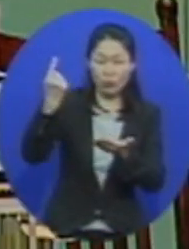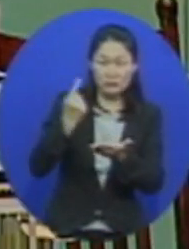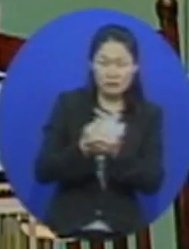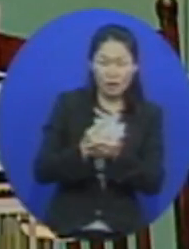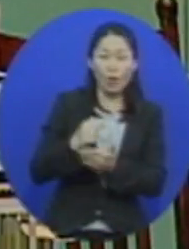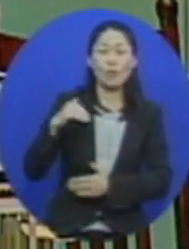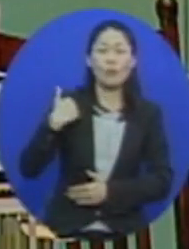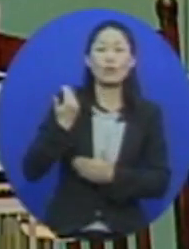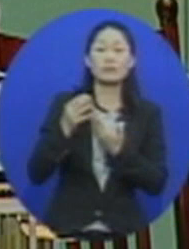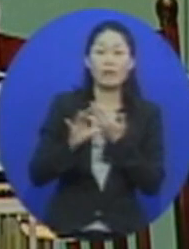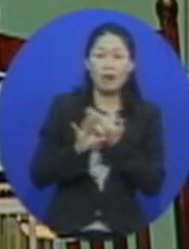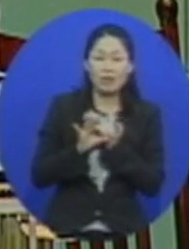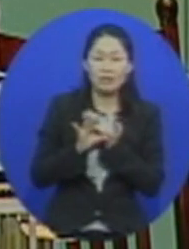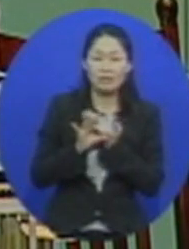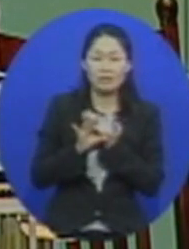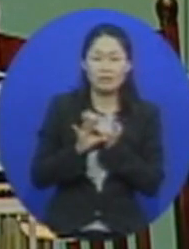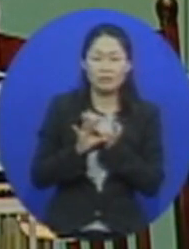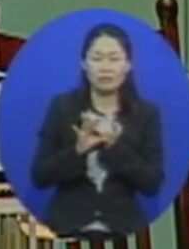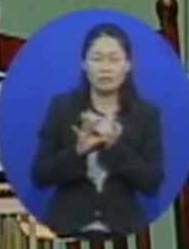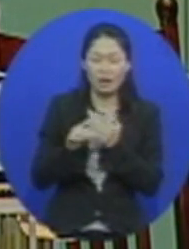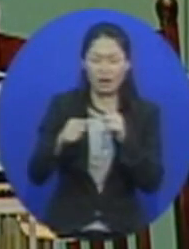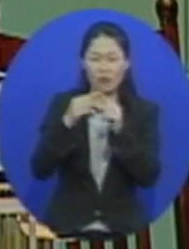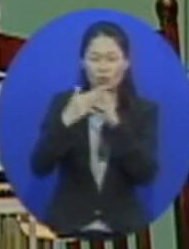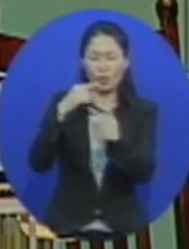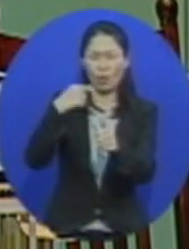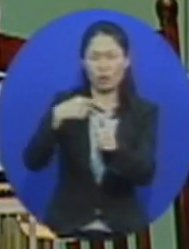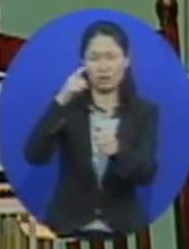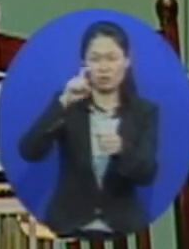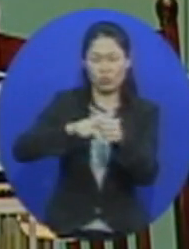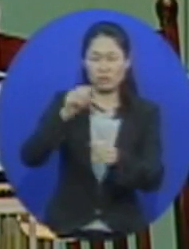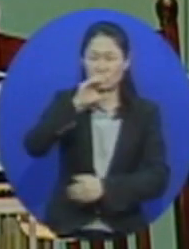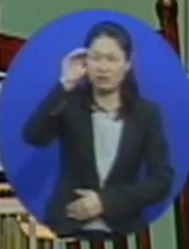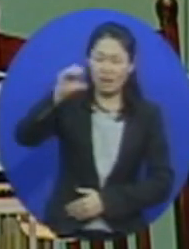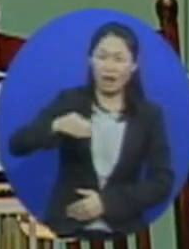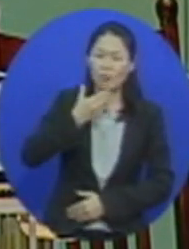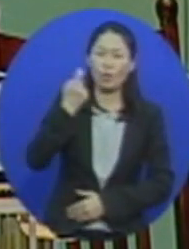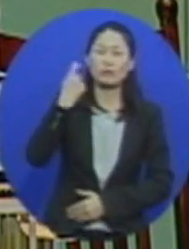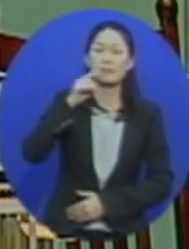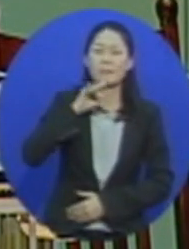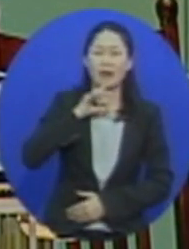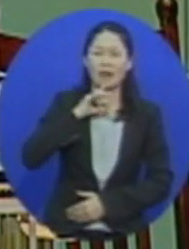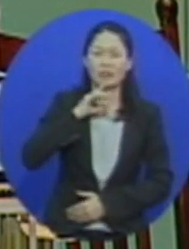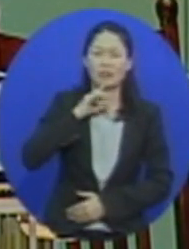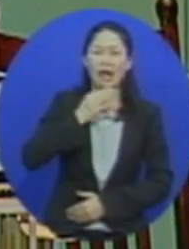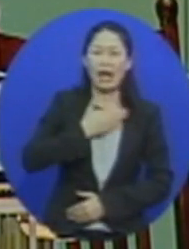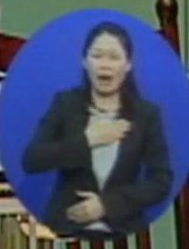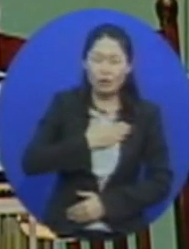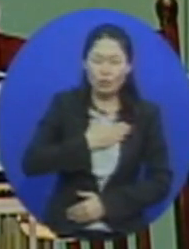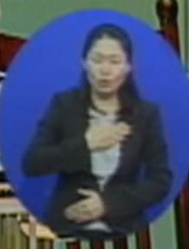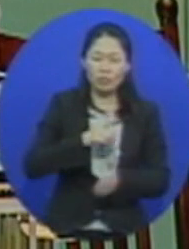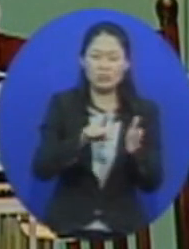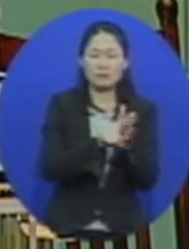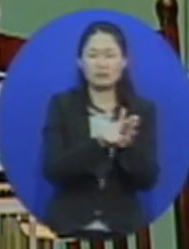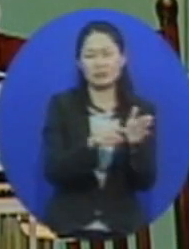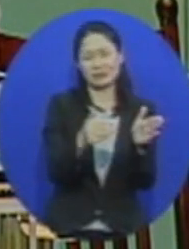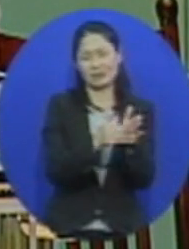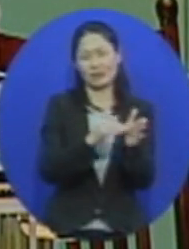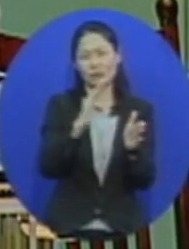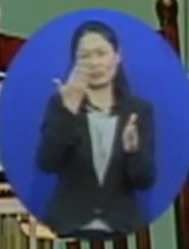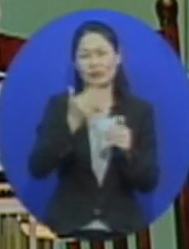모르면 교리적으로 십자가의 복음 만 알고 믿는 것에 그치기